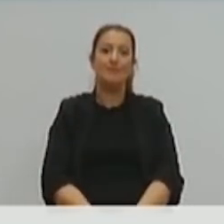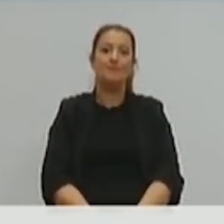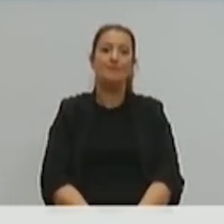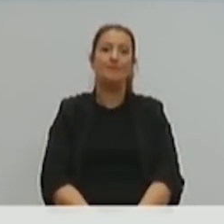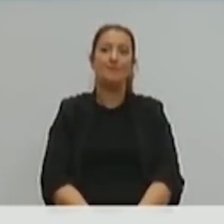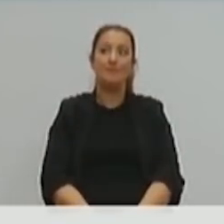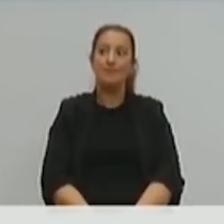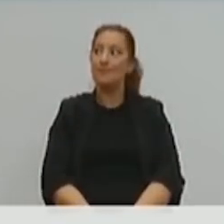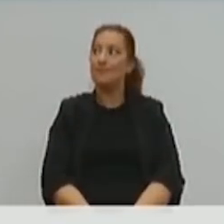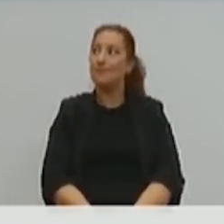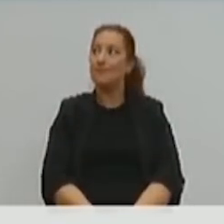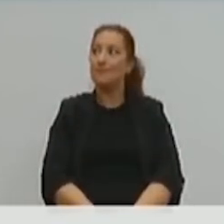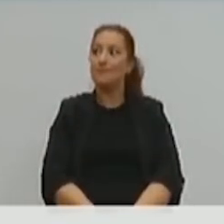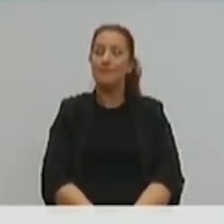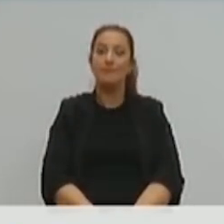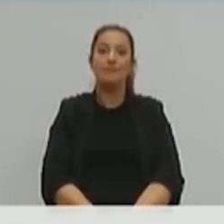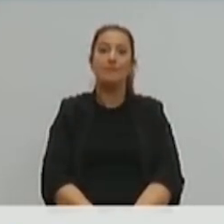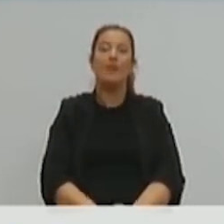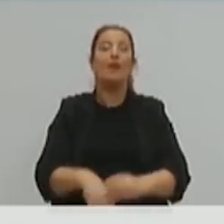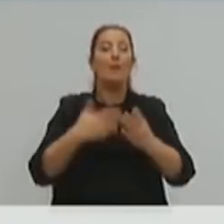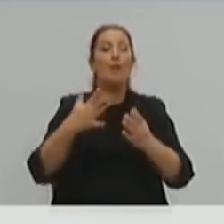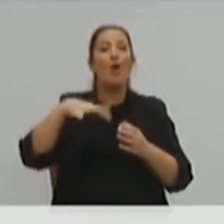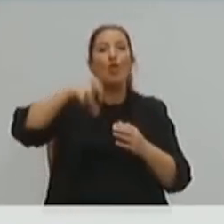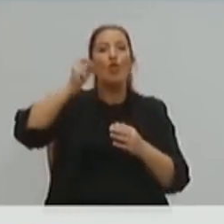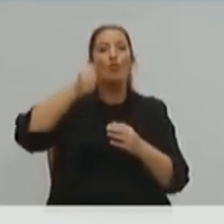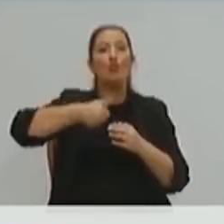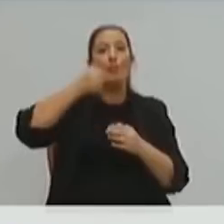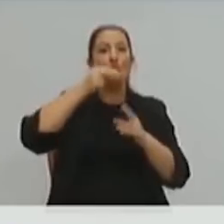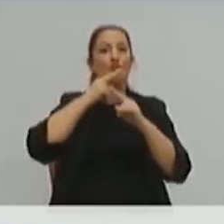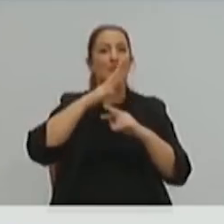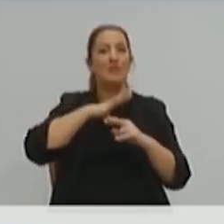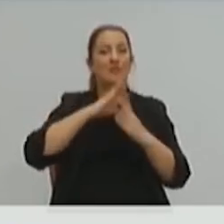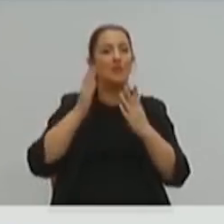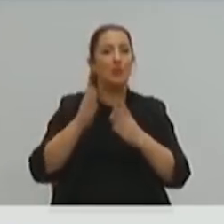Evet, peki komisyon başkanımız söz istedi. Buyurun.